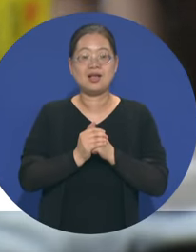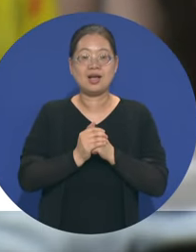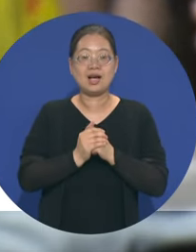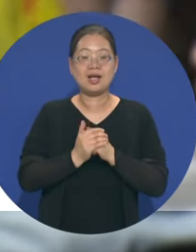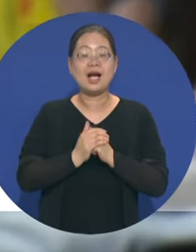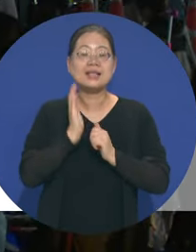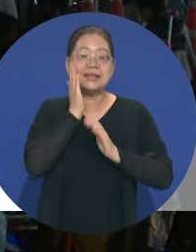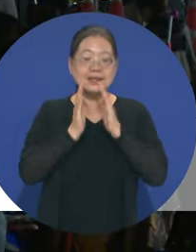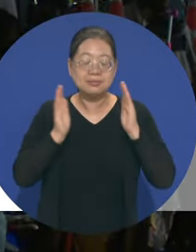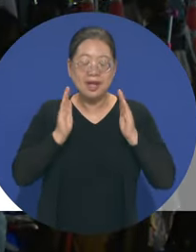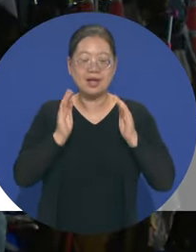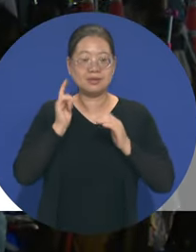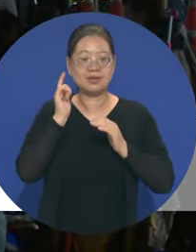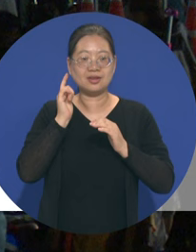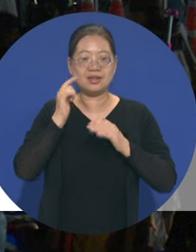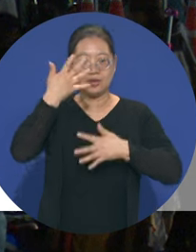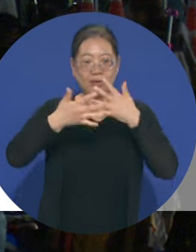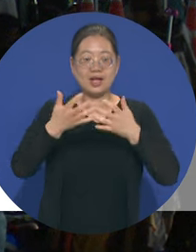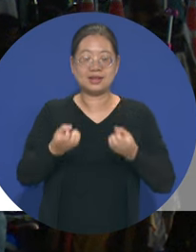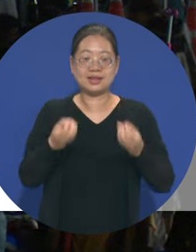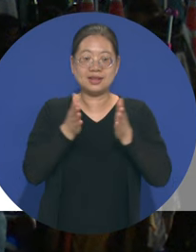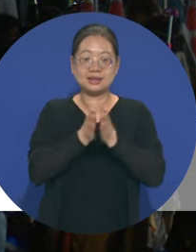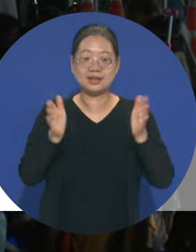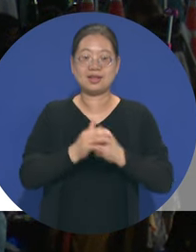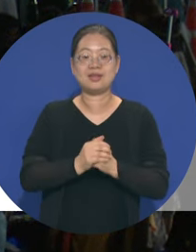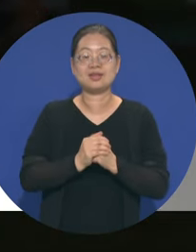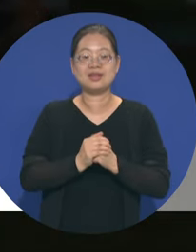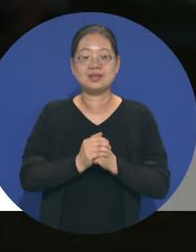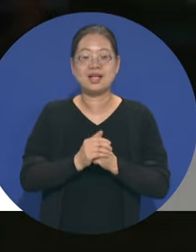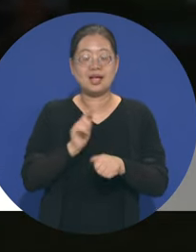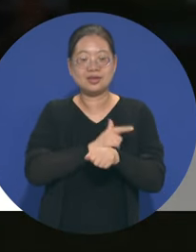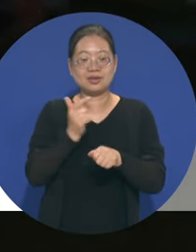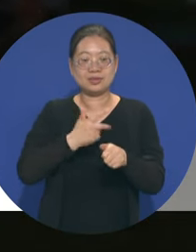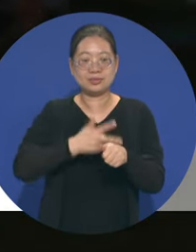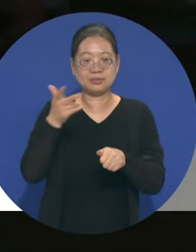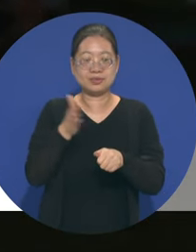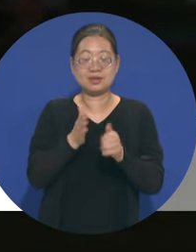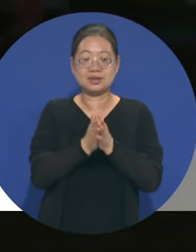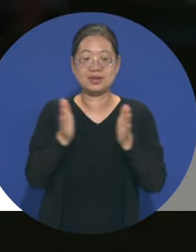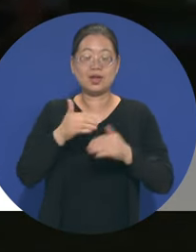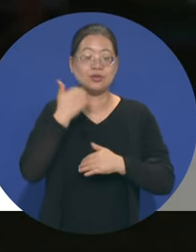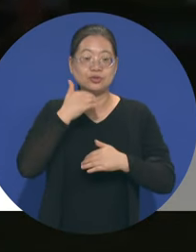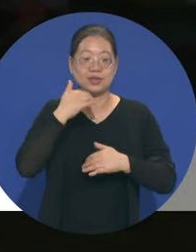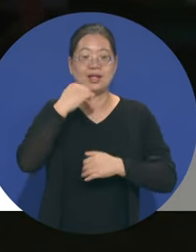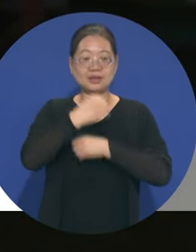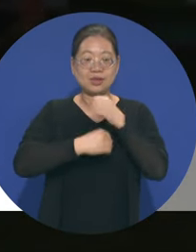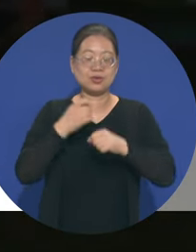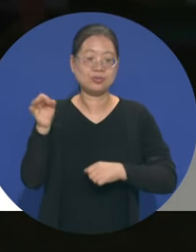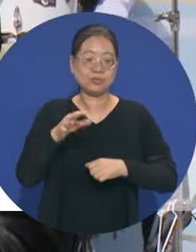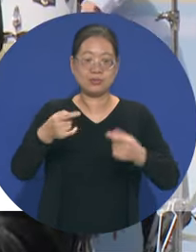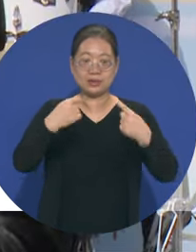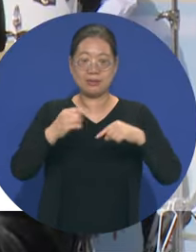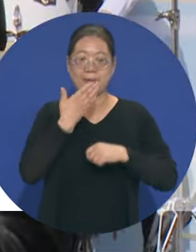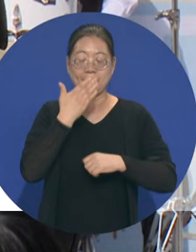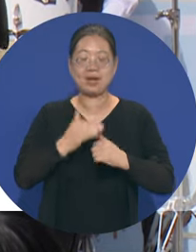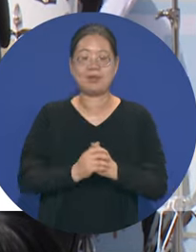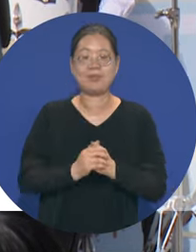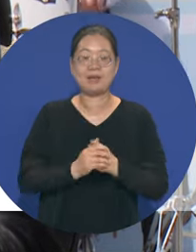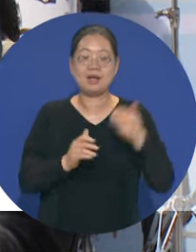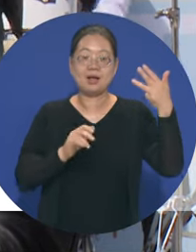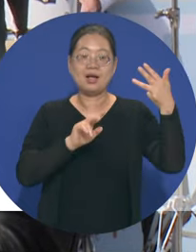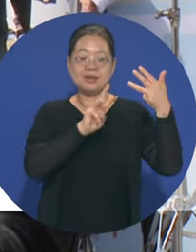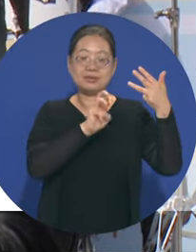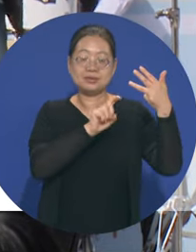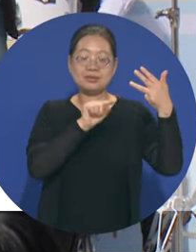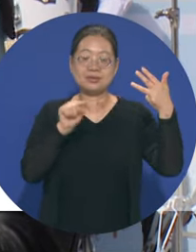펼쳐집니다 영화 작품은 저녁 7시부터는 무료로 관람할 수 있습니다 또한 8월